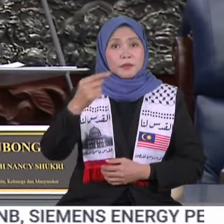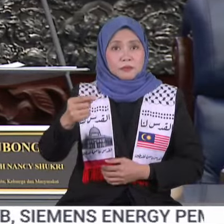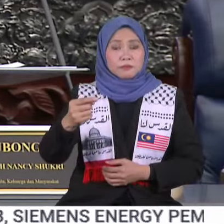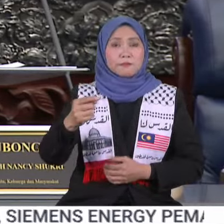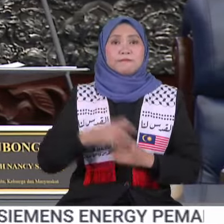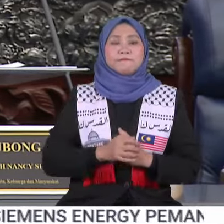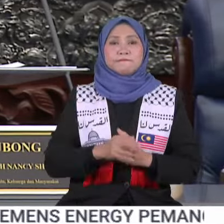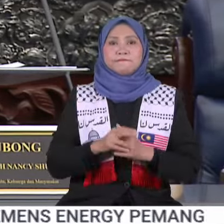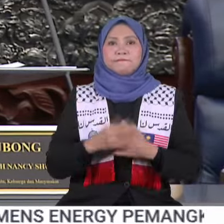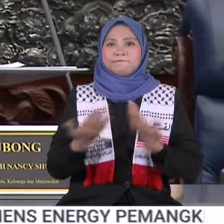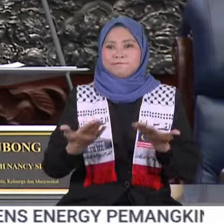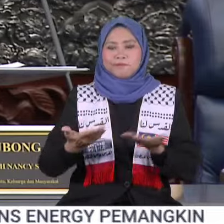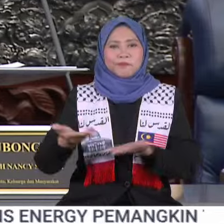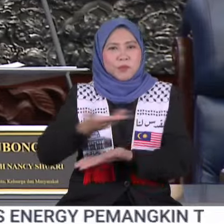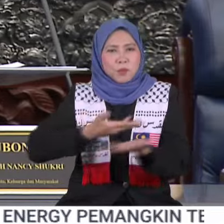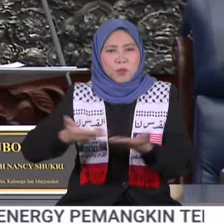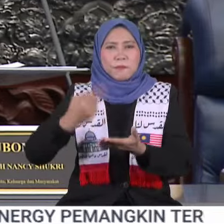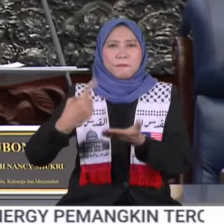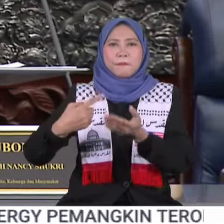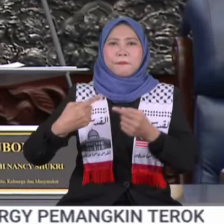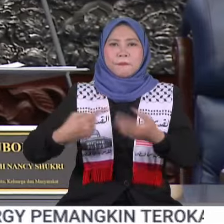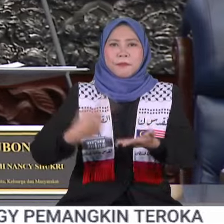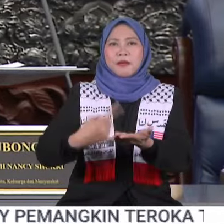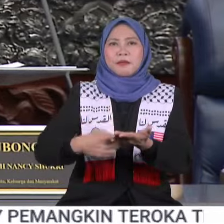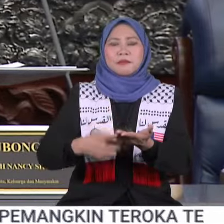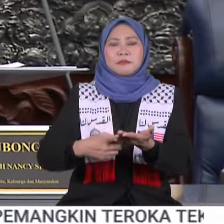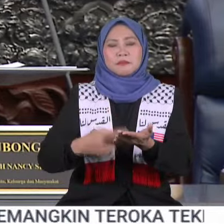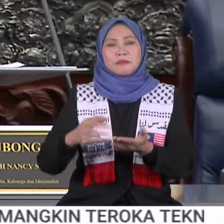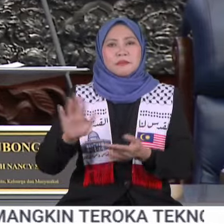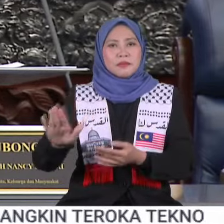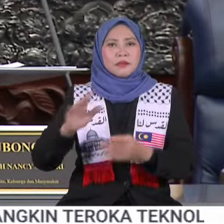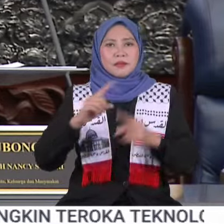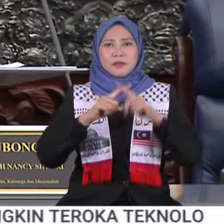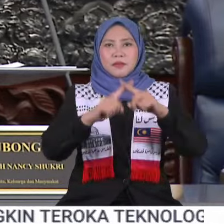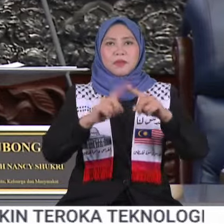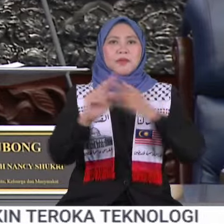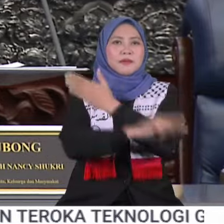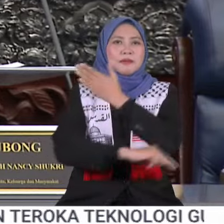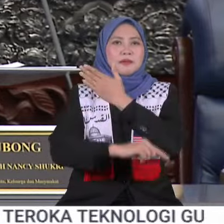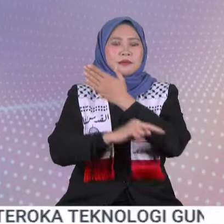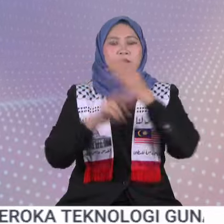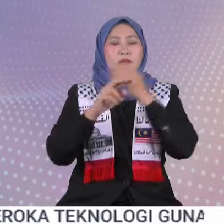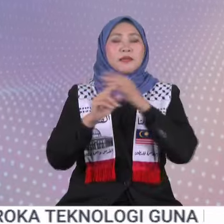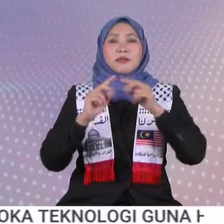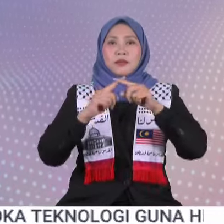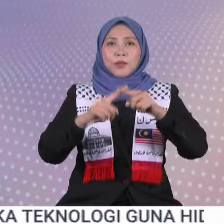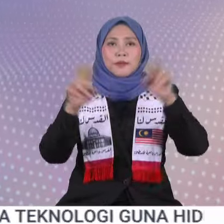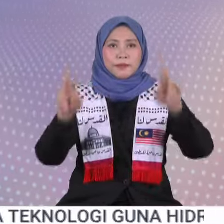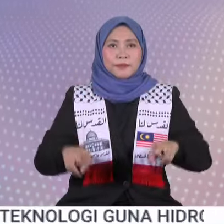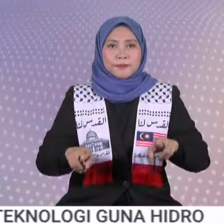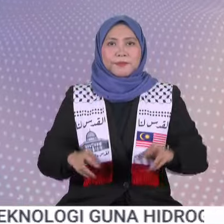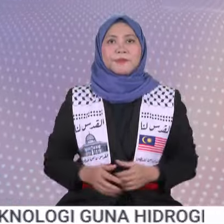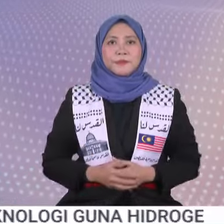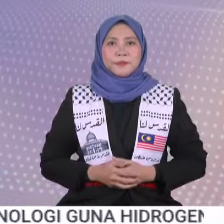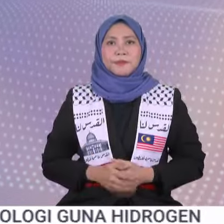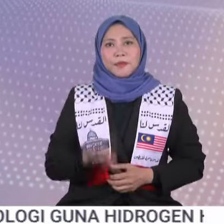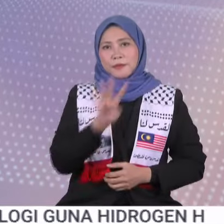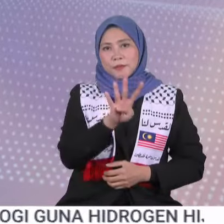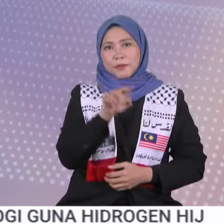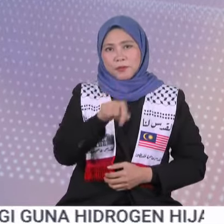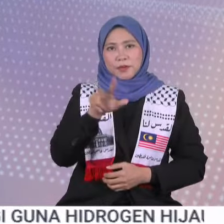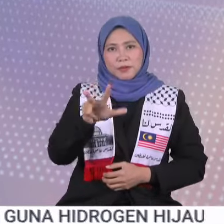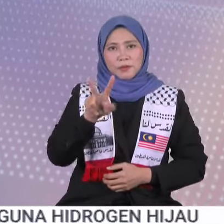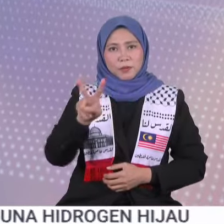demikian ketika menggulung perbahasan titah diraja bagi kementeriannya di dewan rakyat seramai